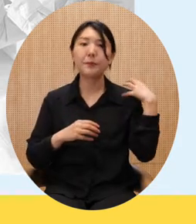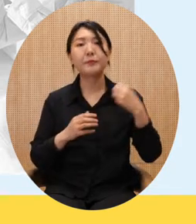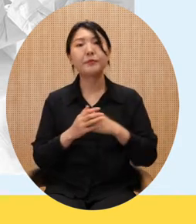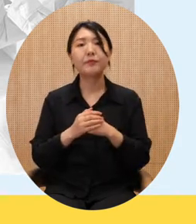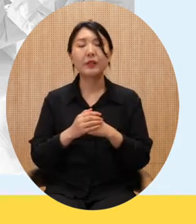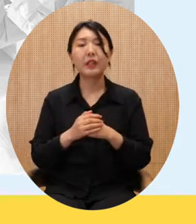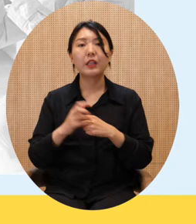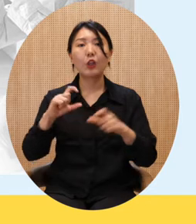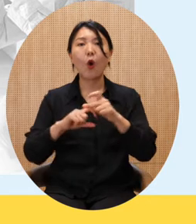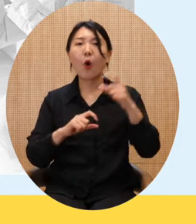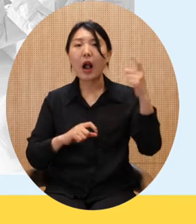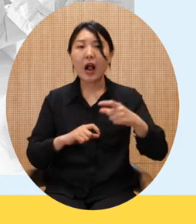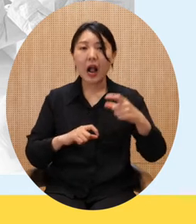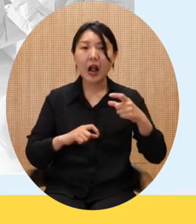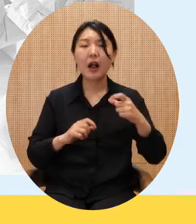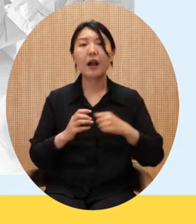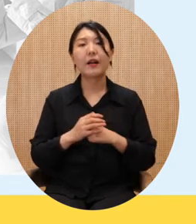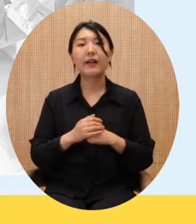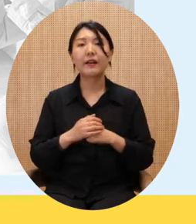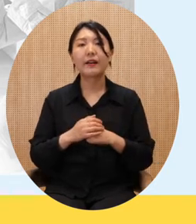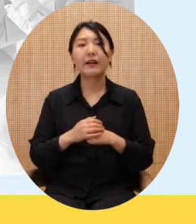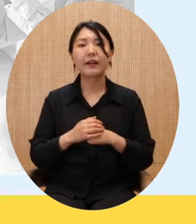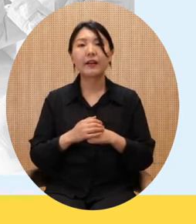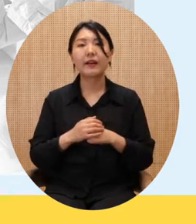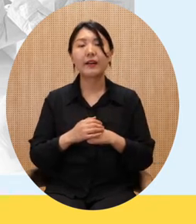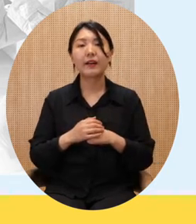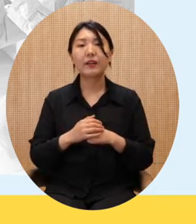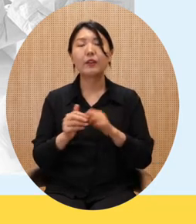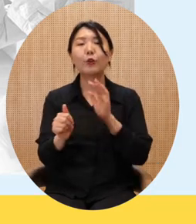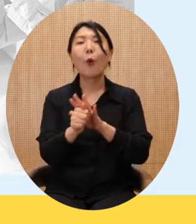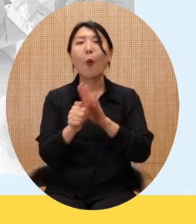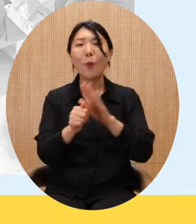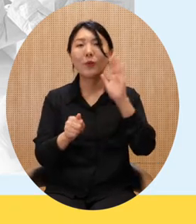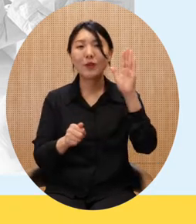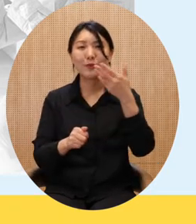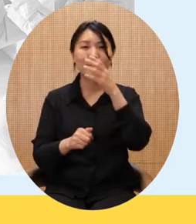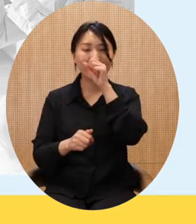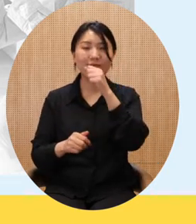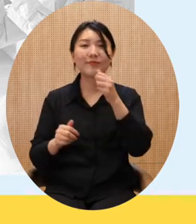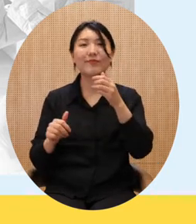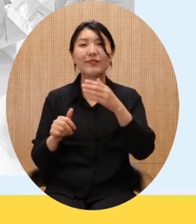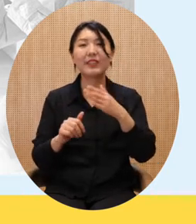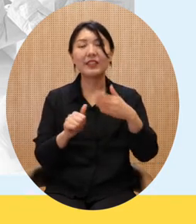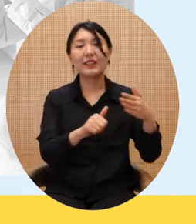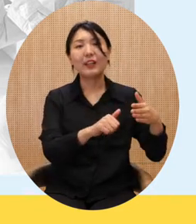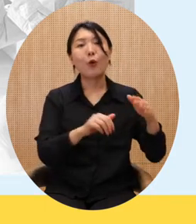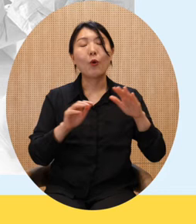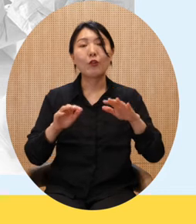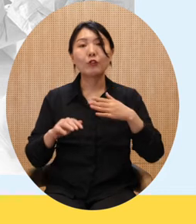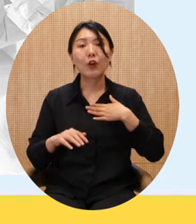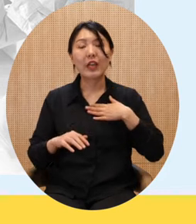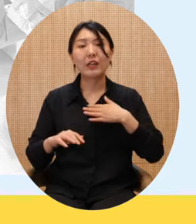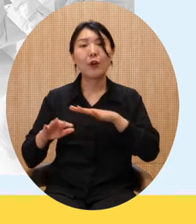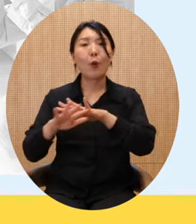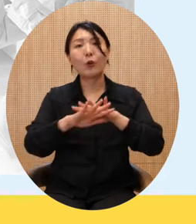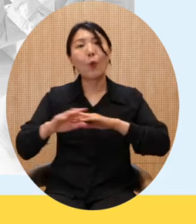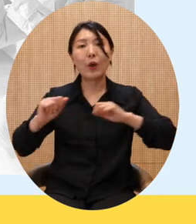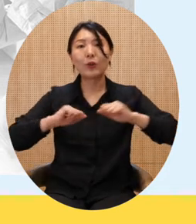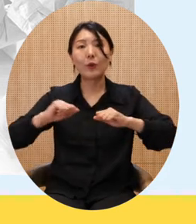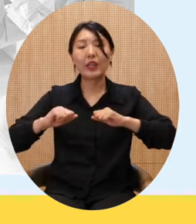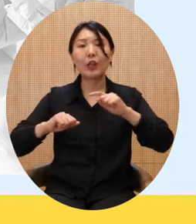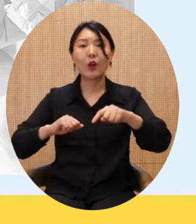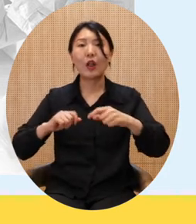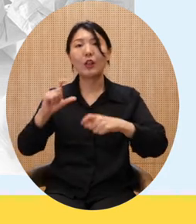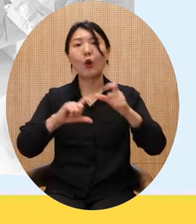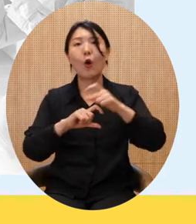더 강화하는 데 도움이 되었으면 하고요. 저희 네트워크 활동들이 그런 국가의 책무를 강화하는 데